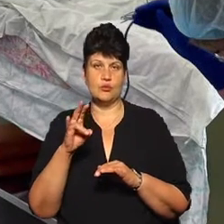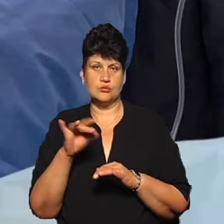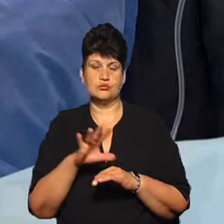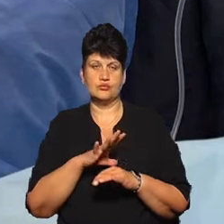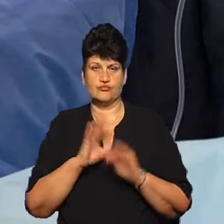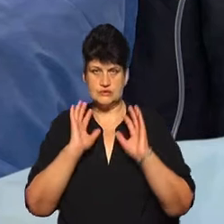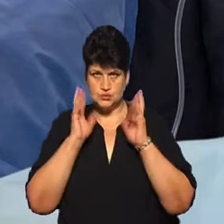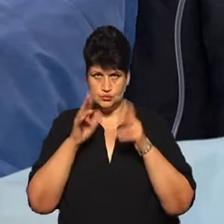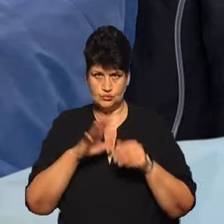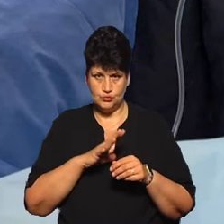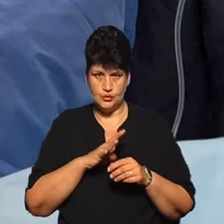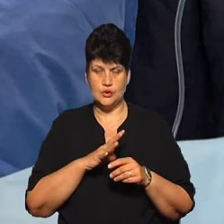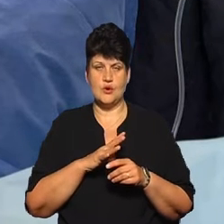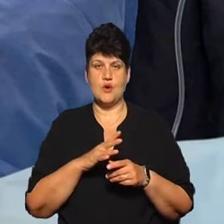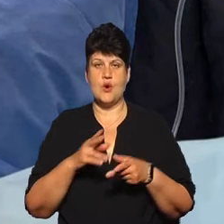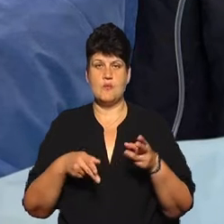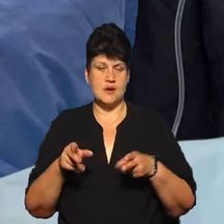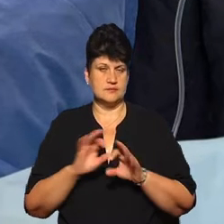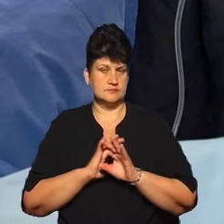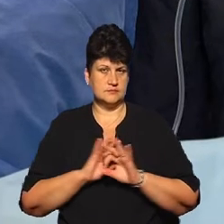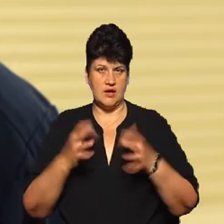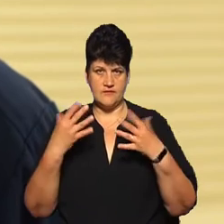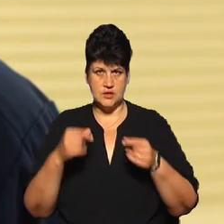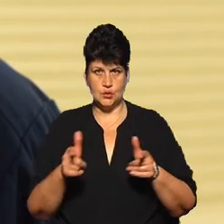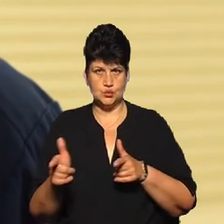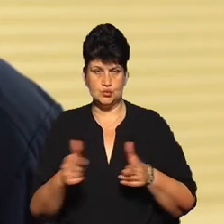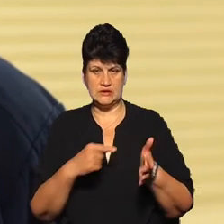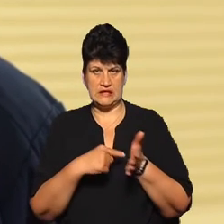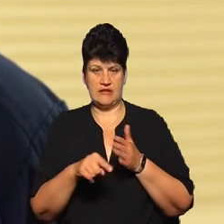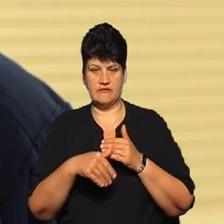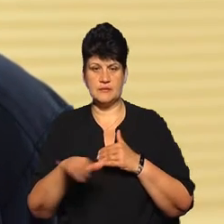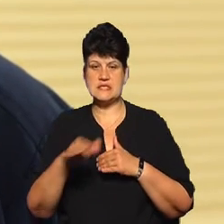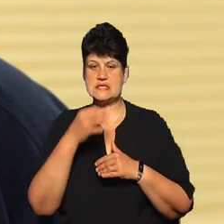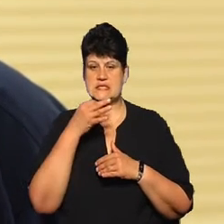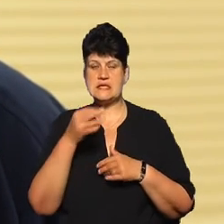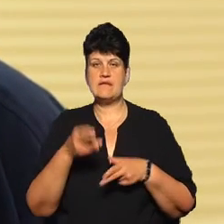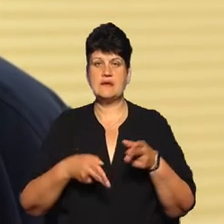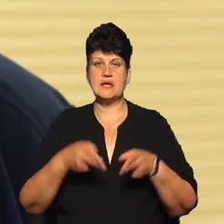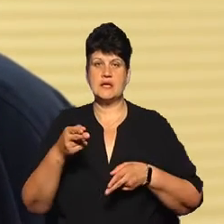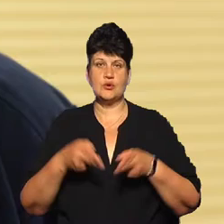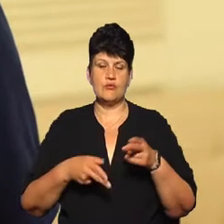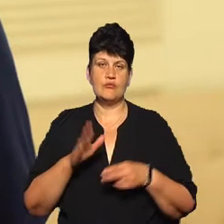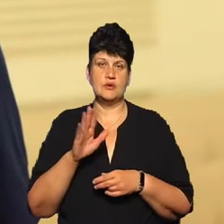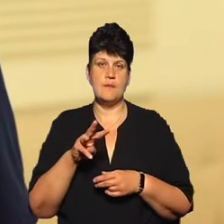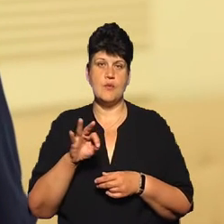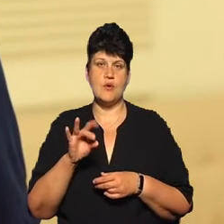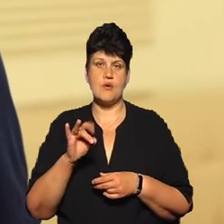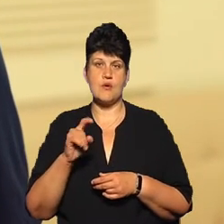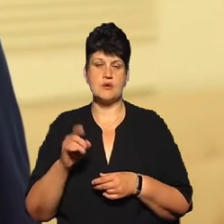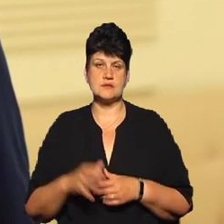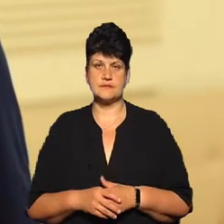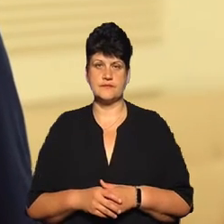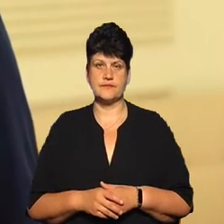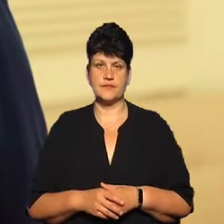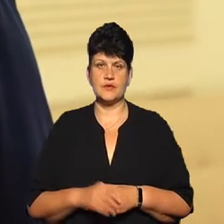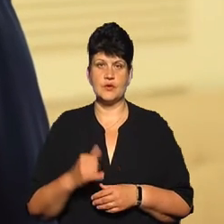пройшла успішно і жінку вже готують до виписки, розповів хірург-трансплантолог Володимир Мороз. Вона в нас на